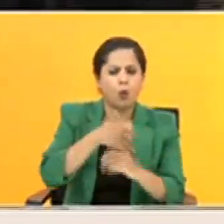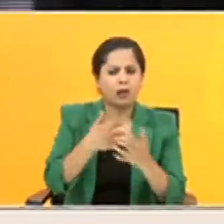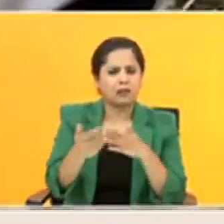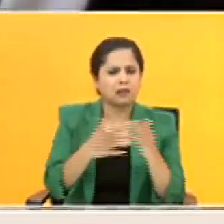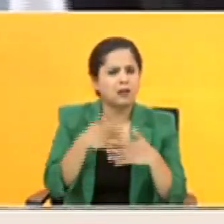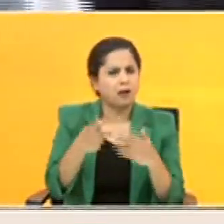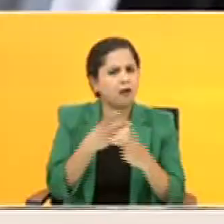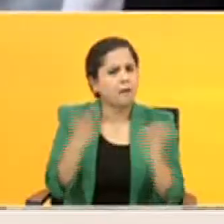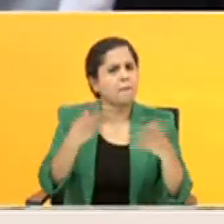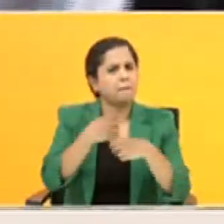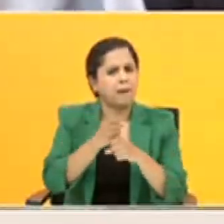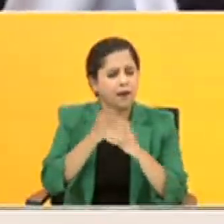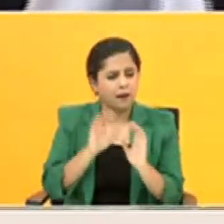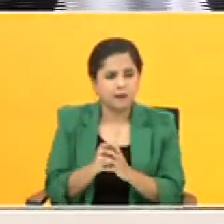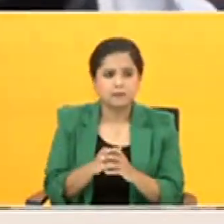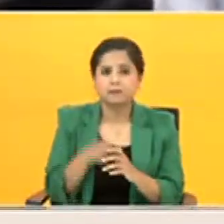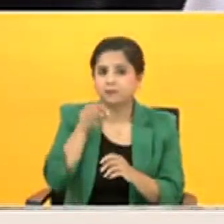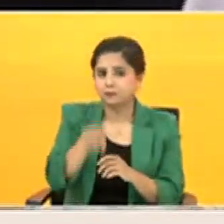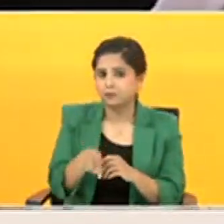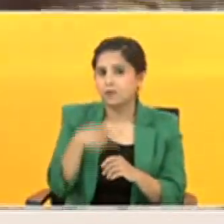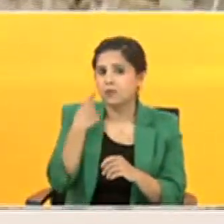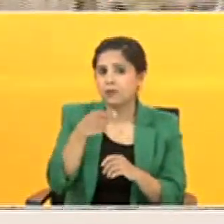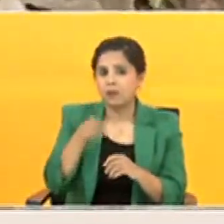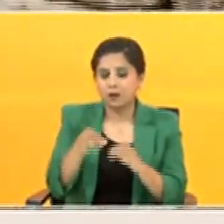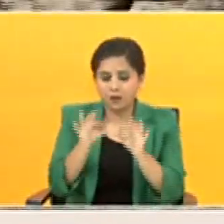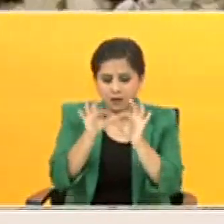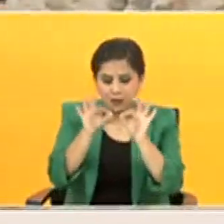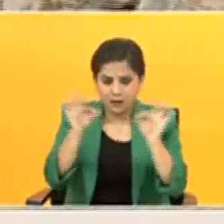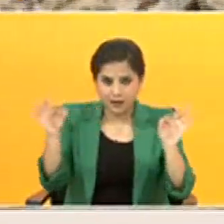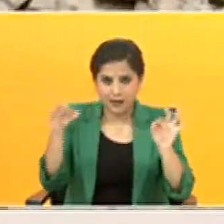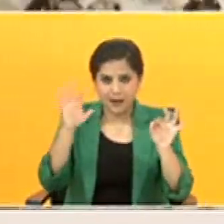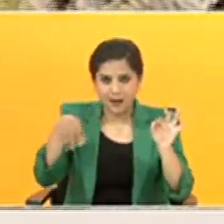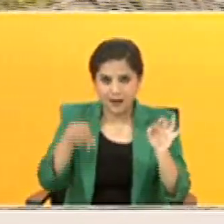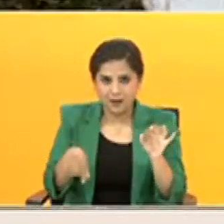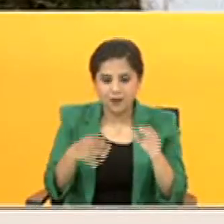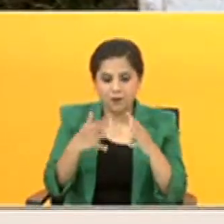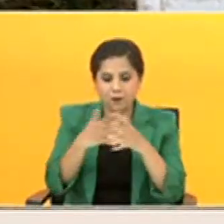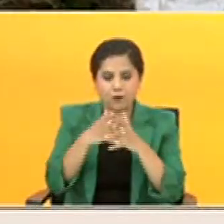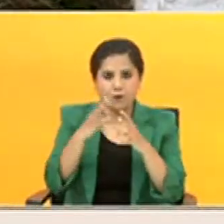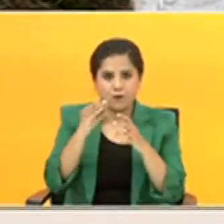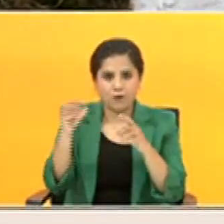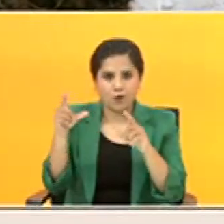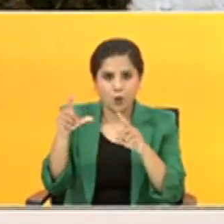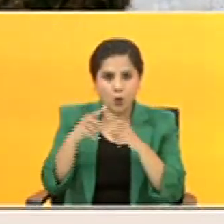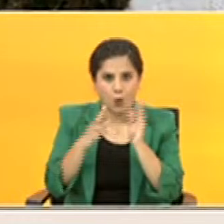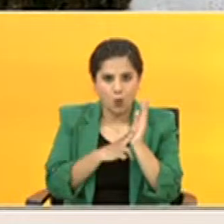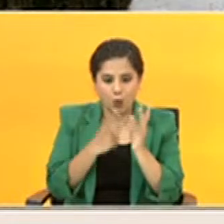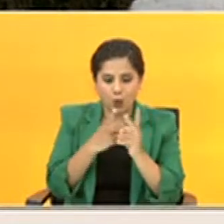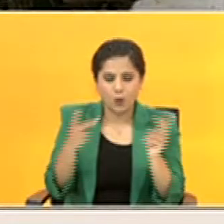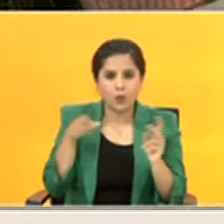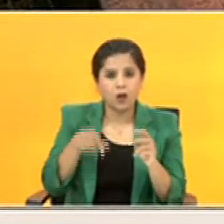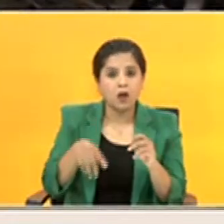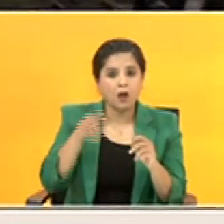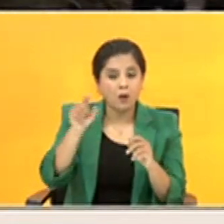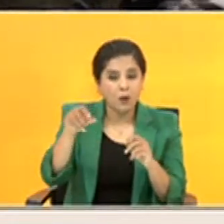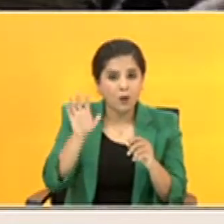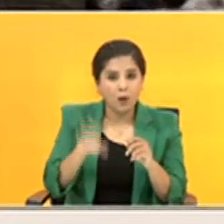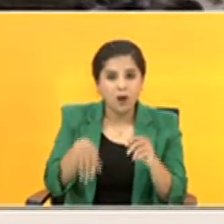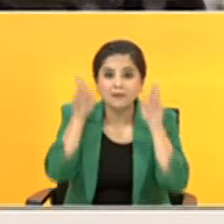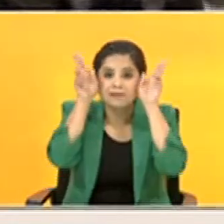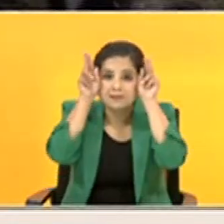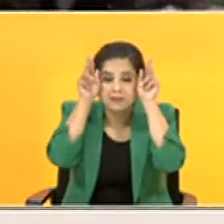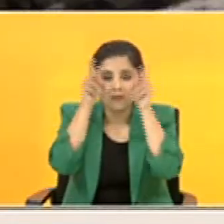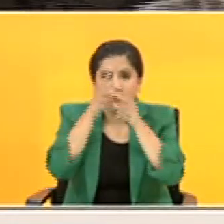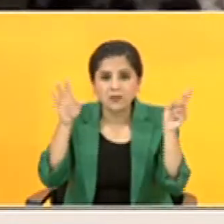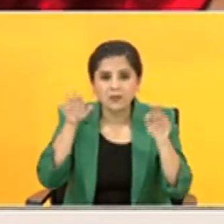हैं। इसमें जो ऊन का इस्तेमाल होता है वो सिक्किम के खरगोशों और भेड़ों